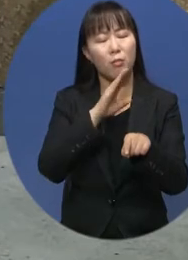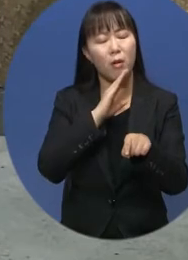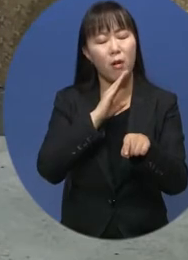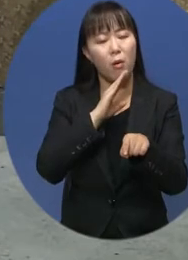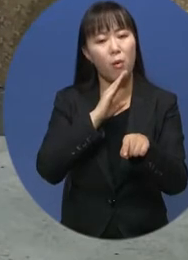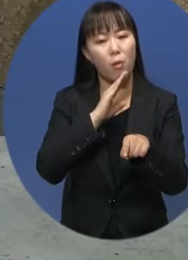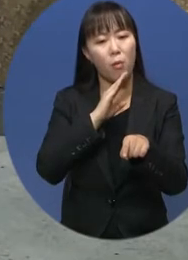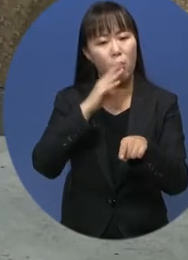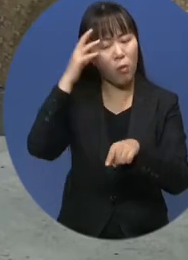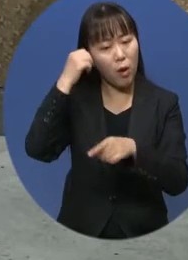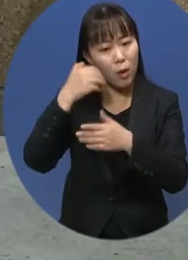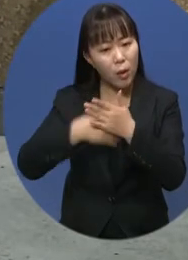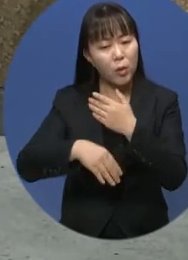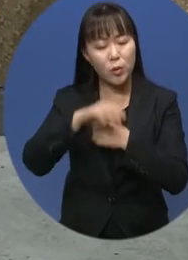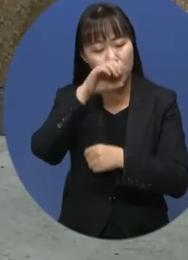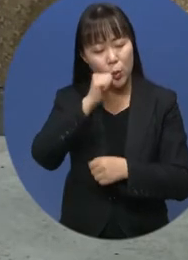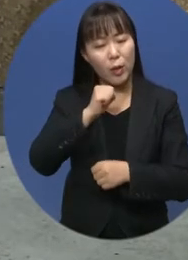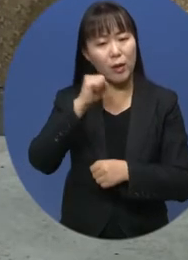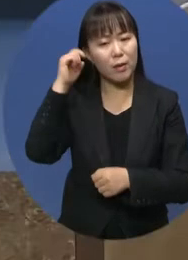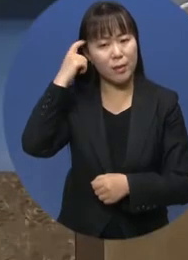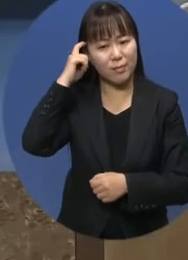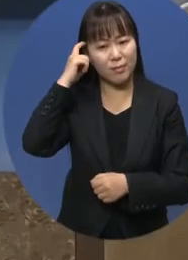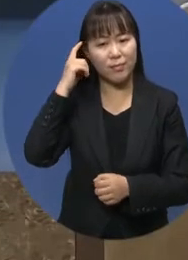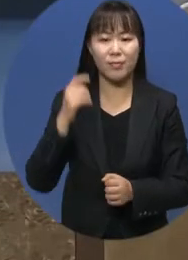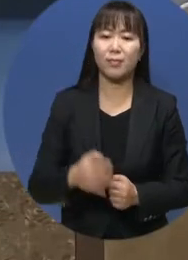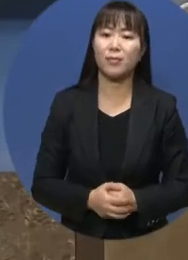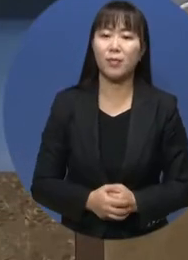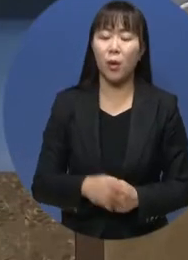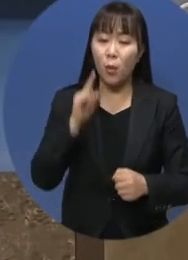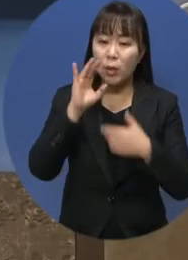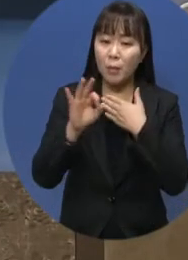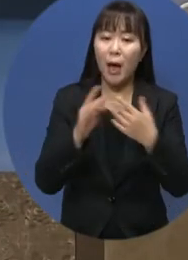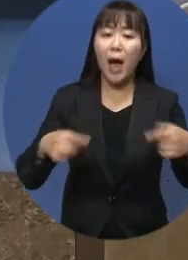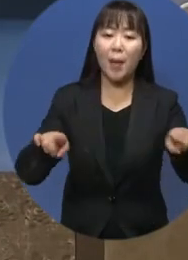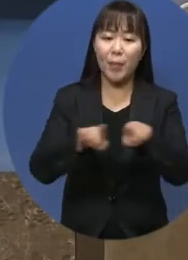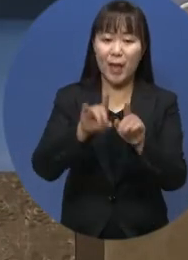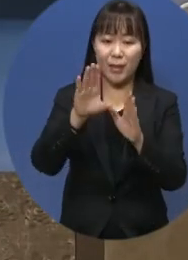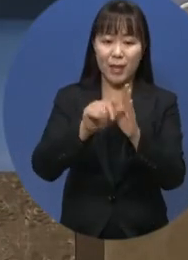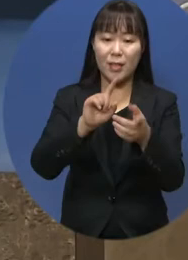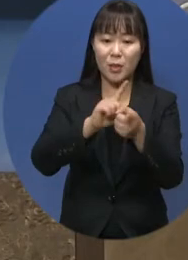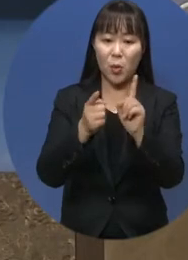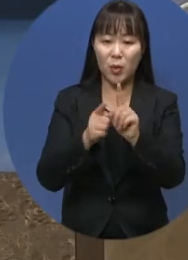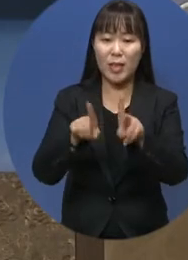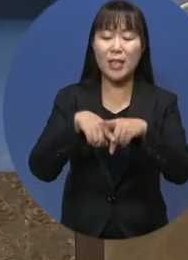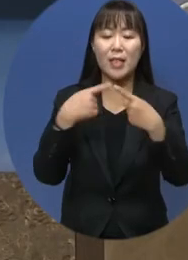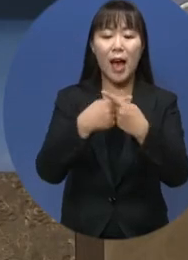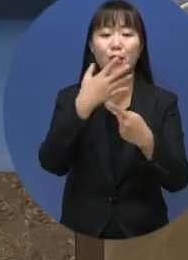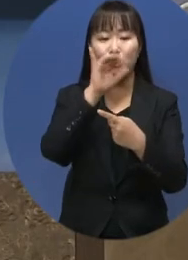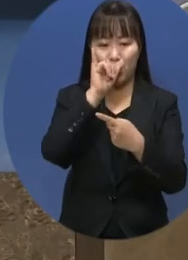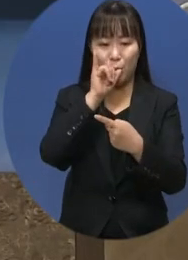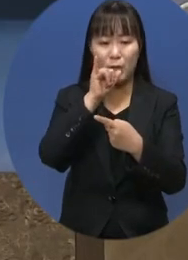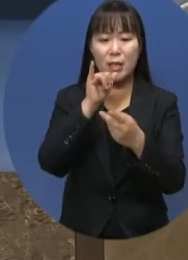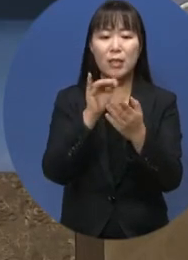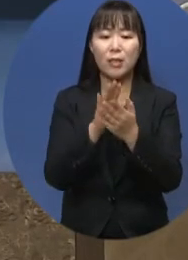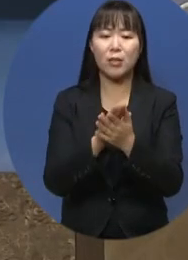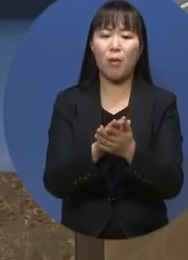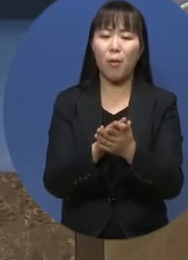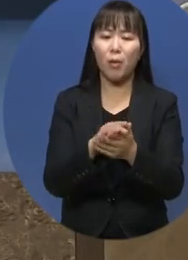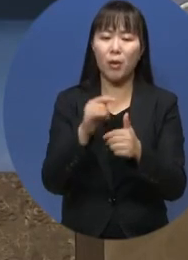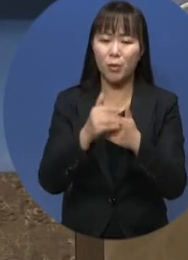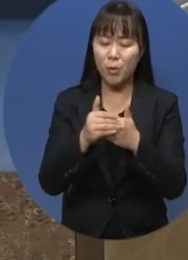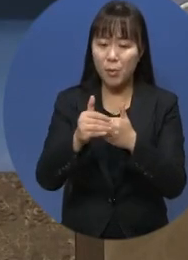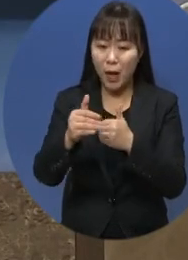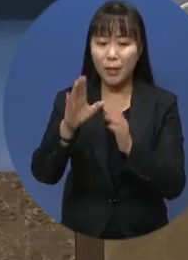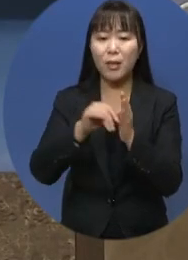인상적이고 좀 좋게 받아들여 줬거든요 왜냐면 함께 할 때 서로를 더 이해할 들어오기 게 되고 접점이 많아질수록